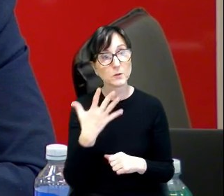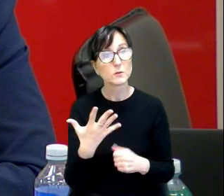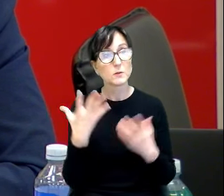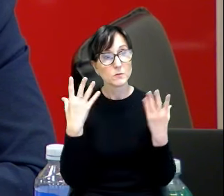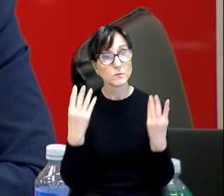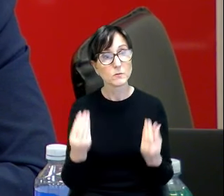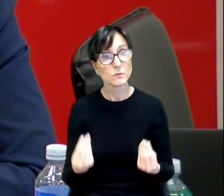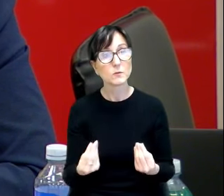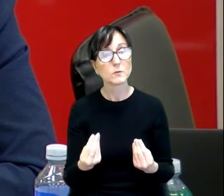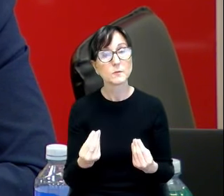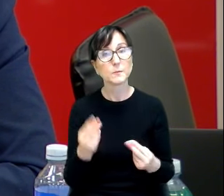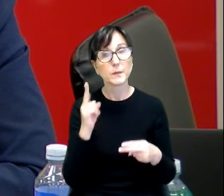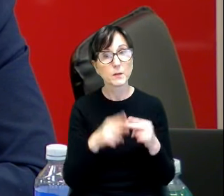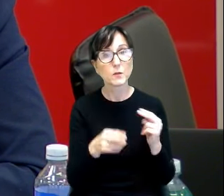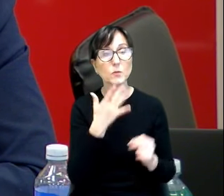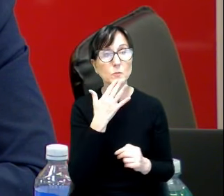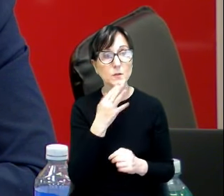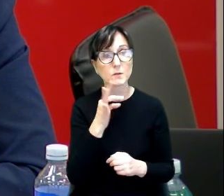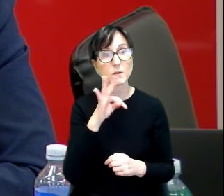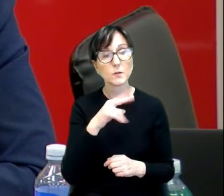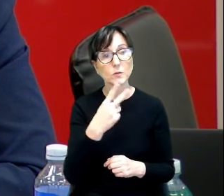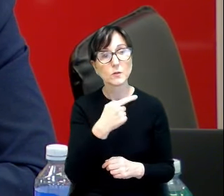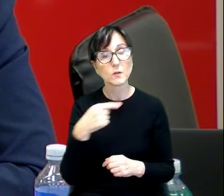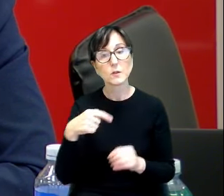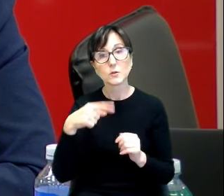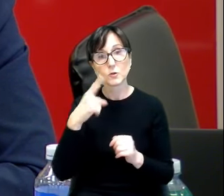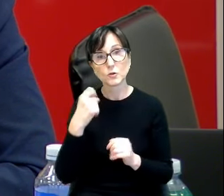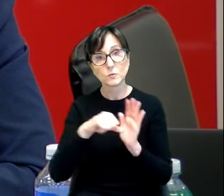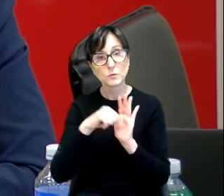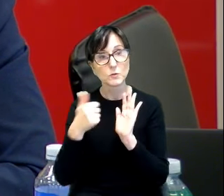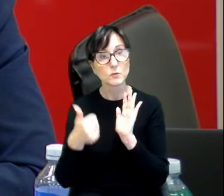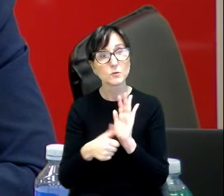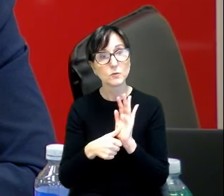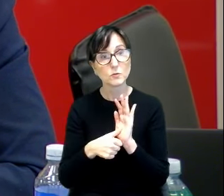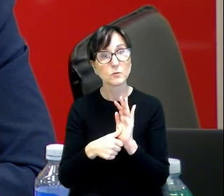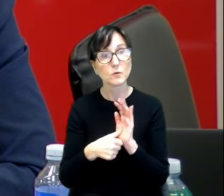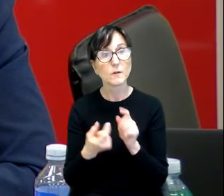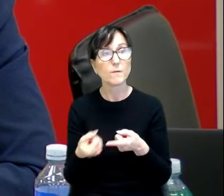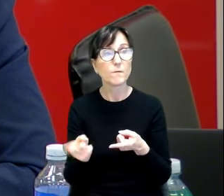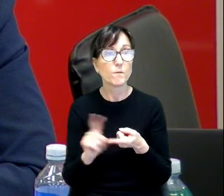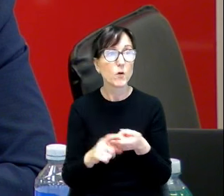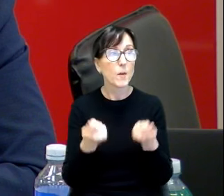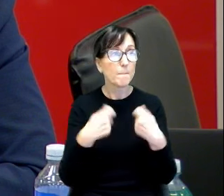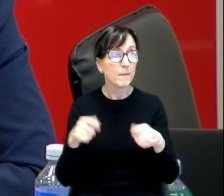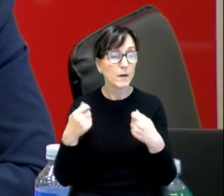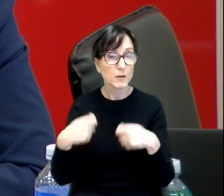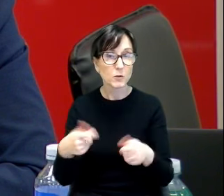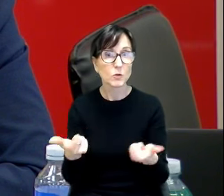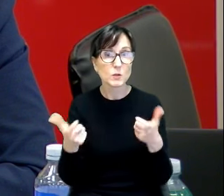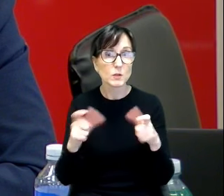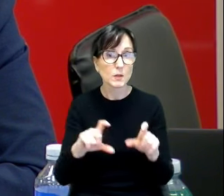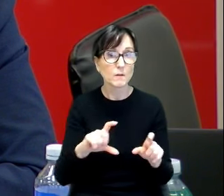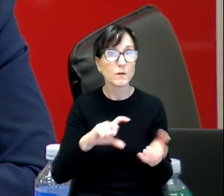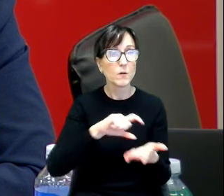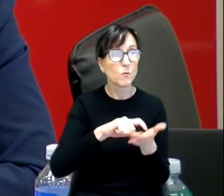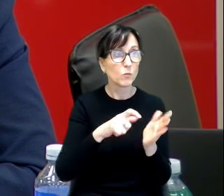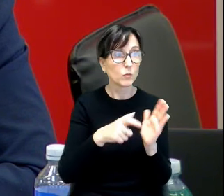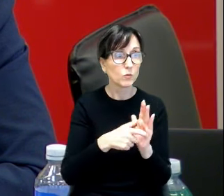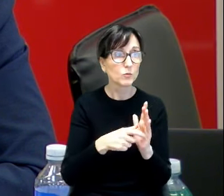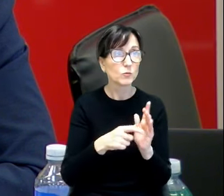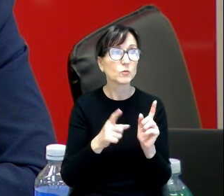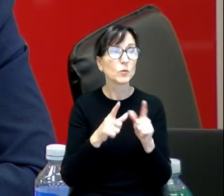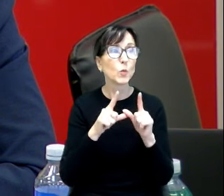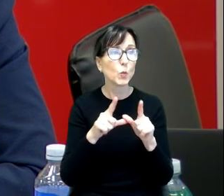dios sprendimo numeris t2 brys 116 dėl parduodamos savivaldybės būstų ir pagalbinio ūkio